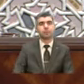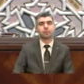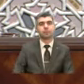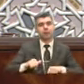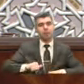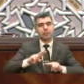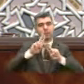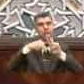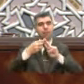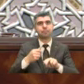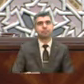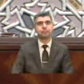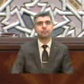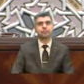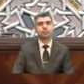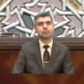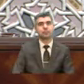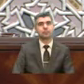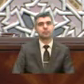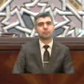رد السيد الوزير.